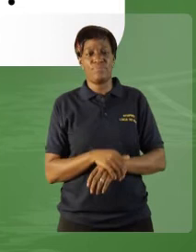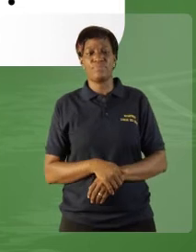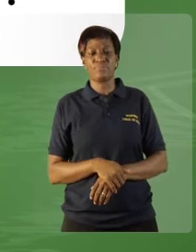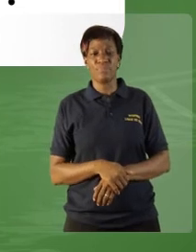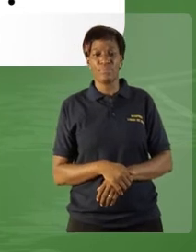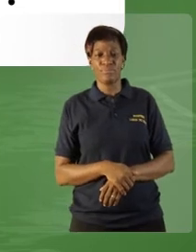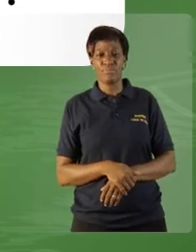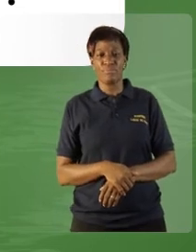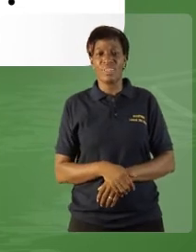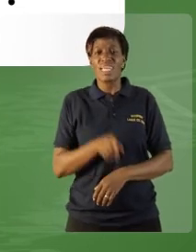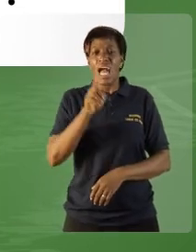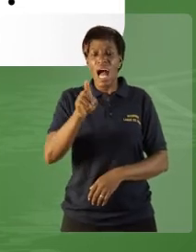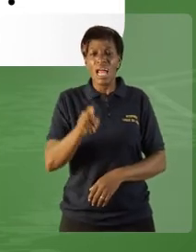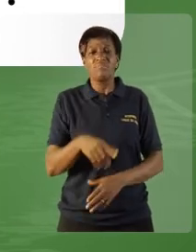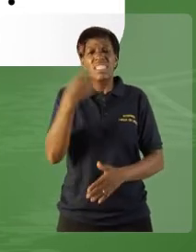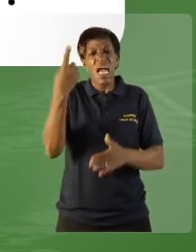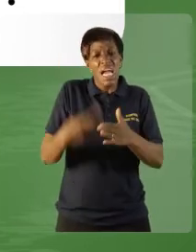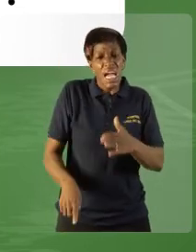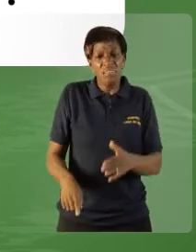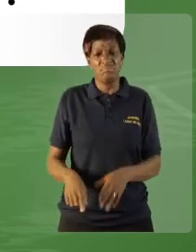Nomme ce registre de langue.